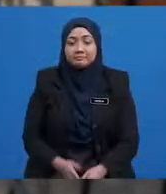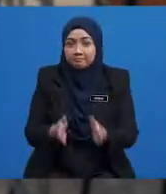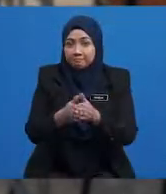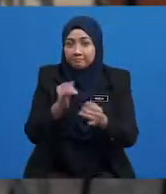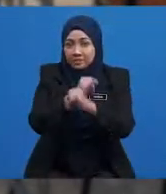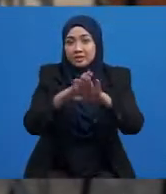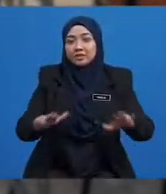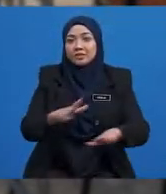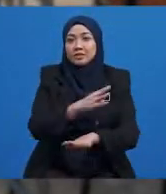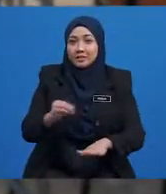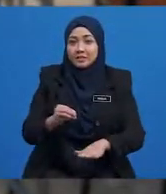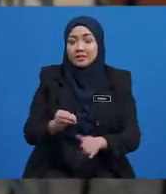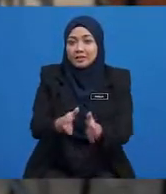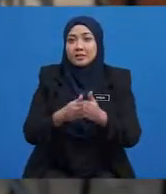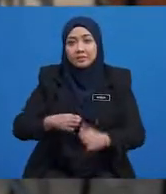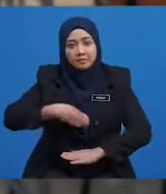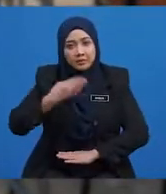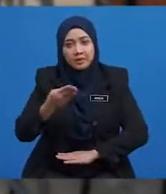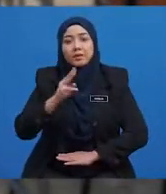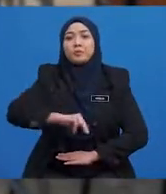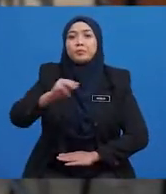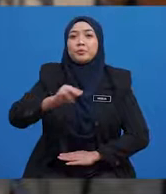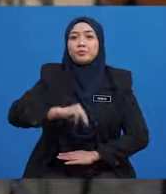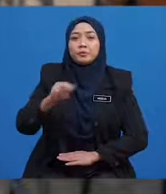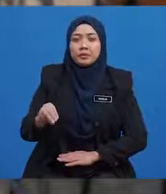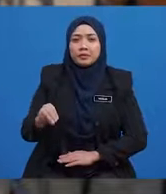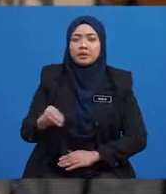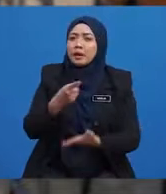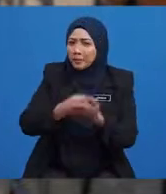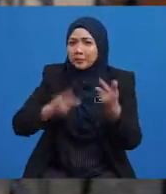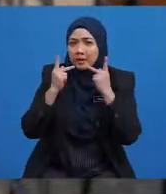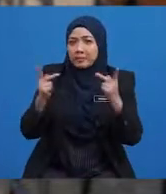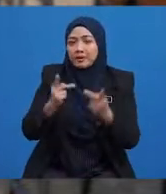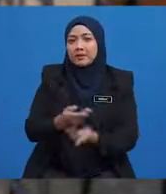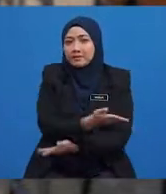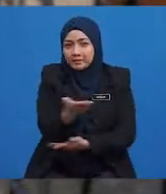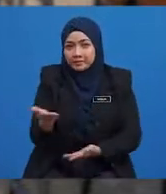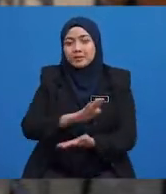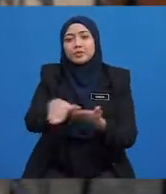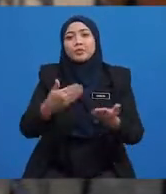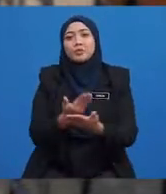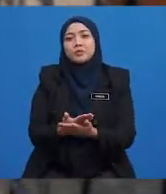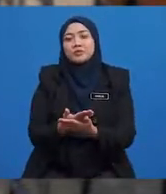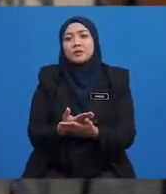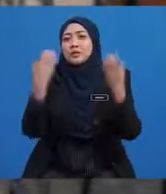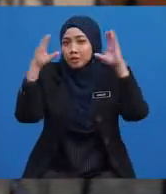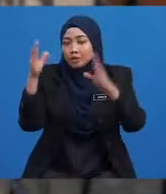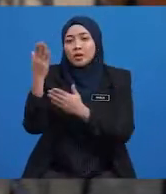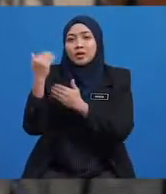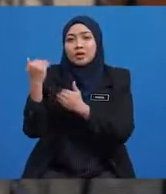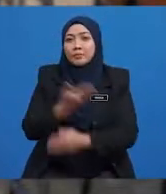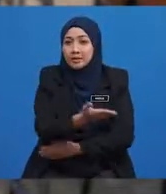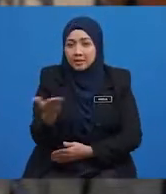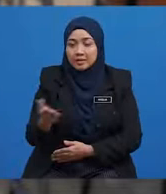Salam sejahtera dan salam bahagia, murid-murid sekalian. Apa khabar anda semua? Cikgu harap anda